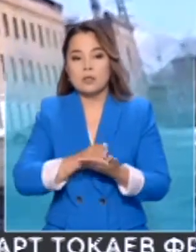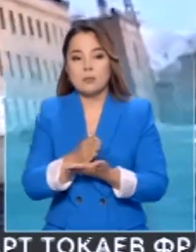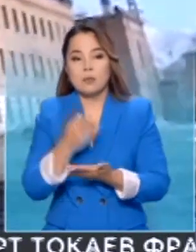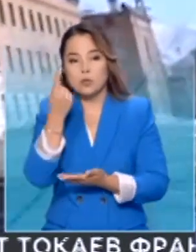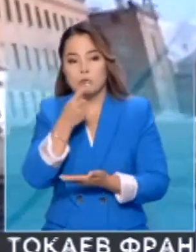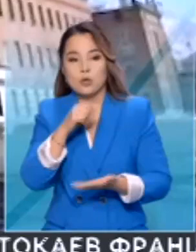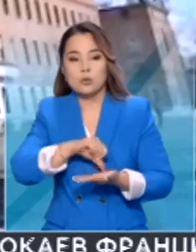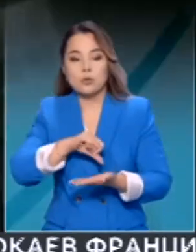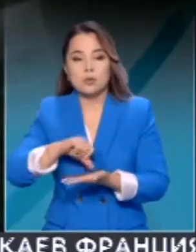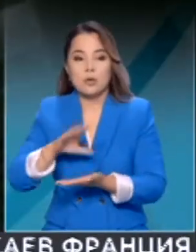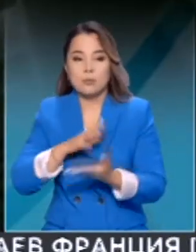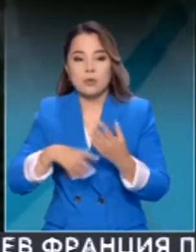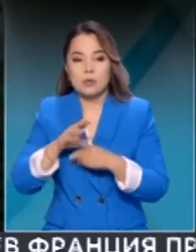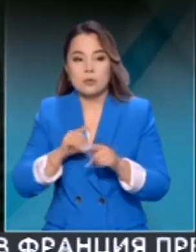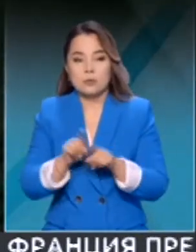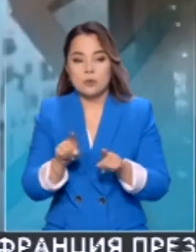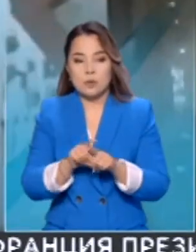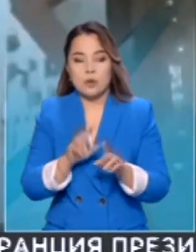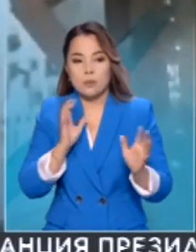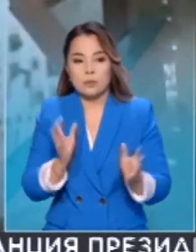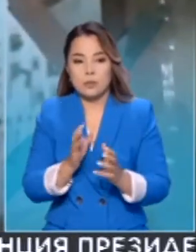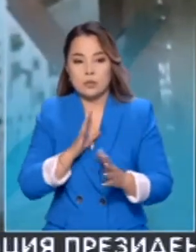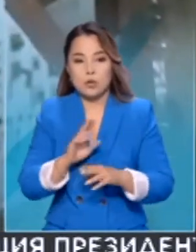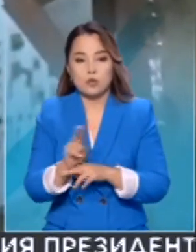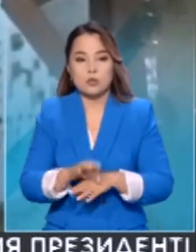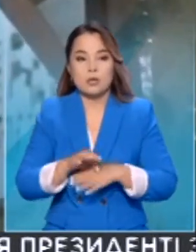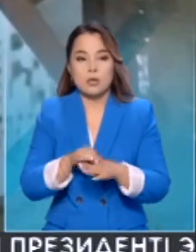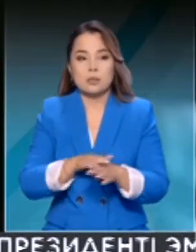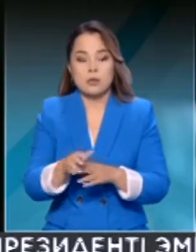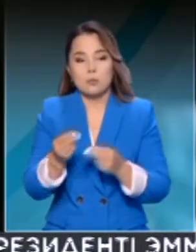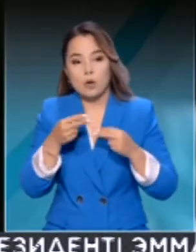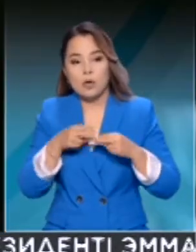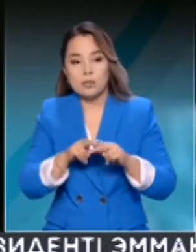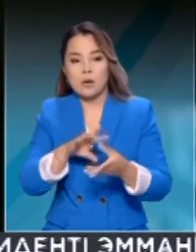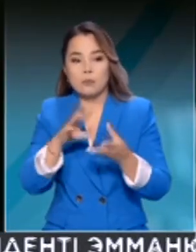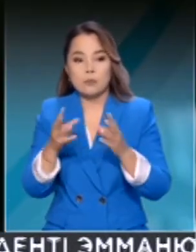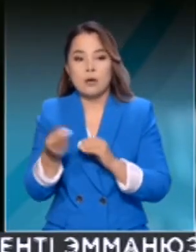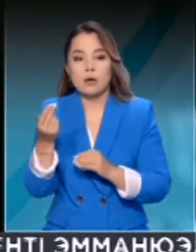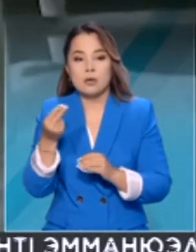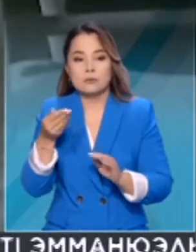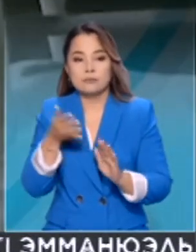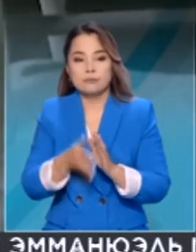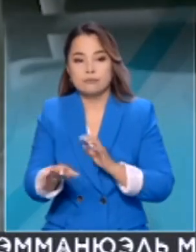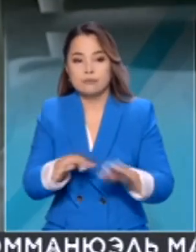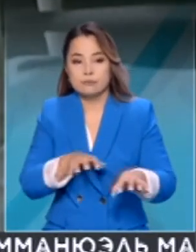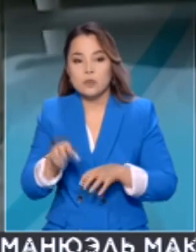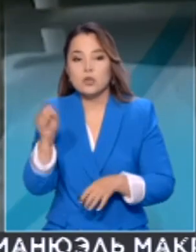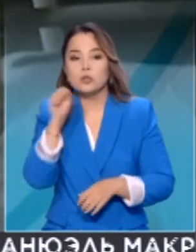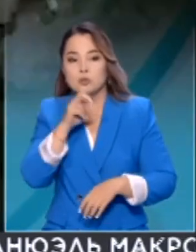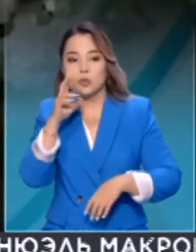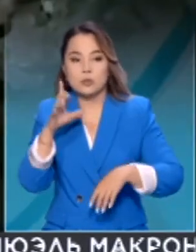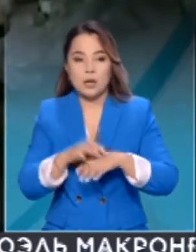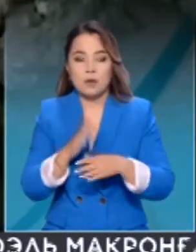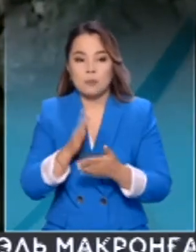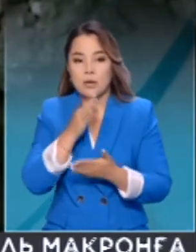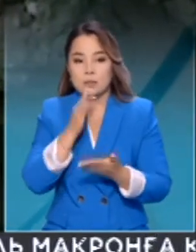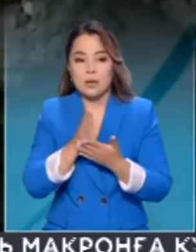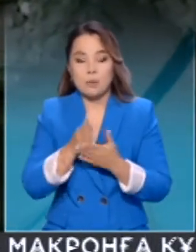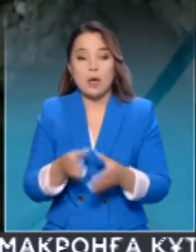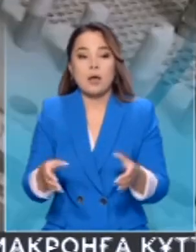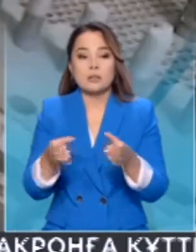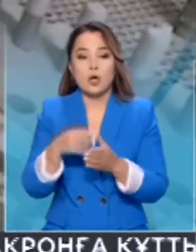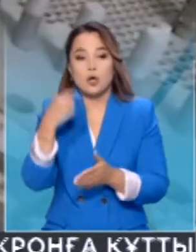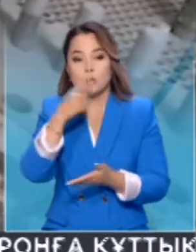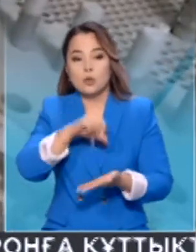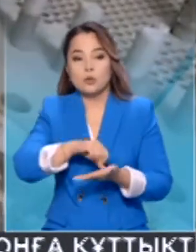лауазымды тұлғалардың санды күтіп ұстауға әрі жөндеу жұмыстарын жүргізуге бөлінген қаражатты жымқырды деген күдік келінген. Агенттік